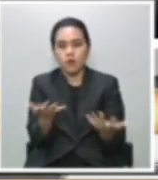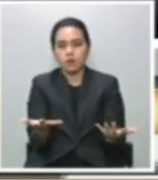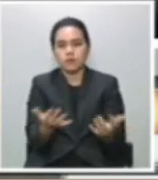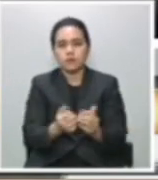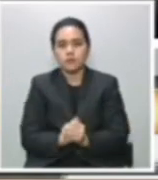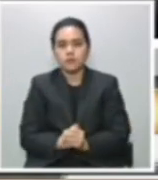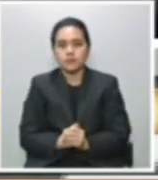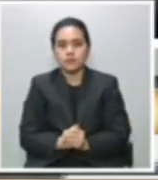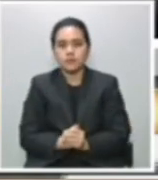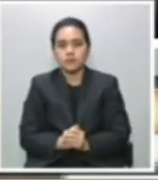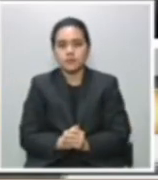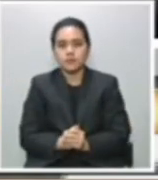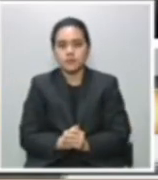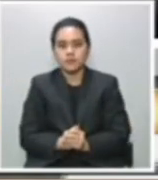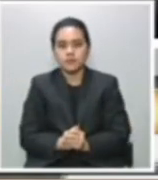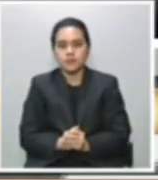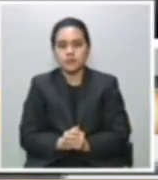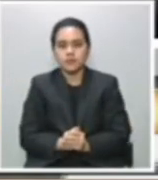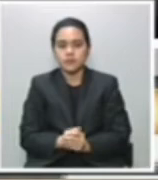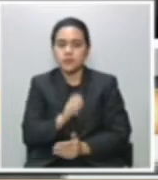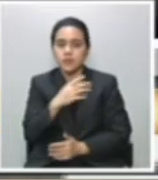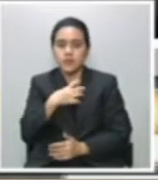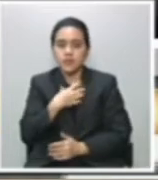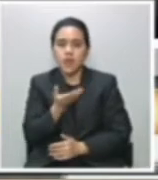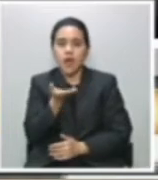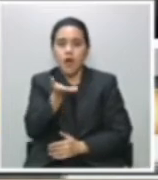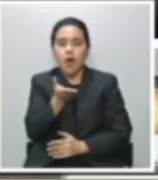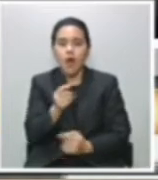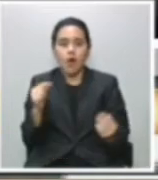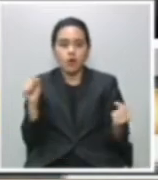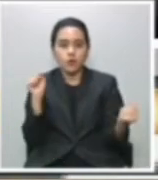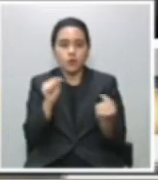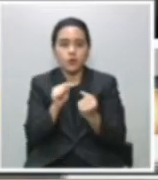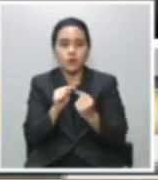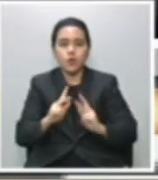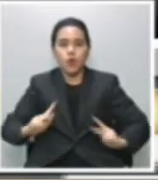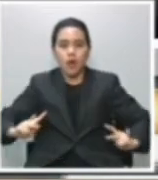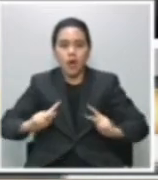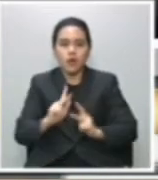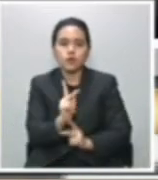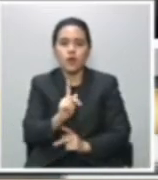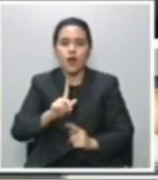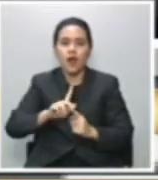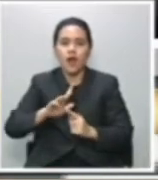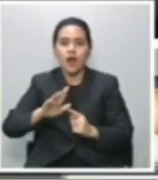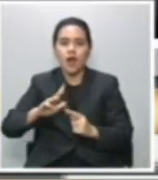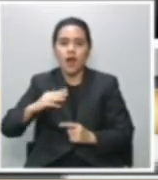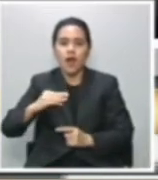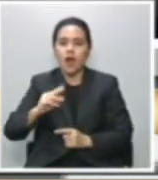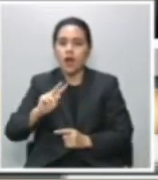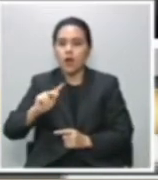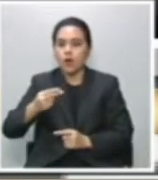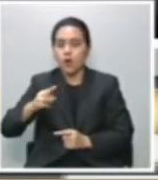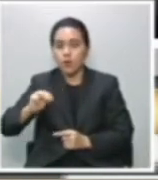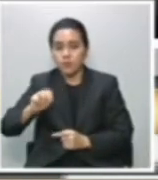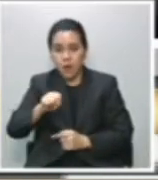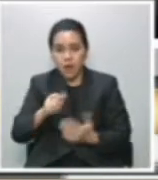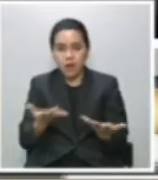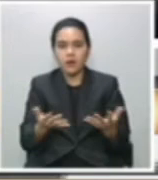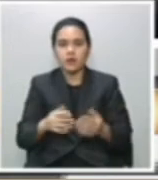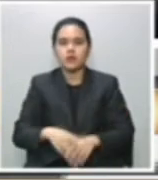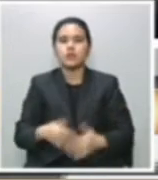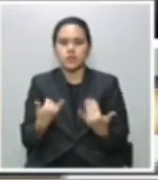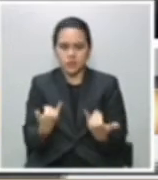จะขอเท่ากับกระทรวงกลาโหมเหรอมันถึงจะพอพี่น้องประชาชนในชนบทขณะนี้เดือดร้อนมากครับ